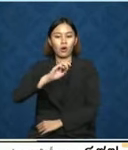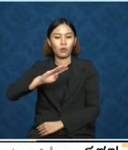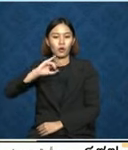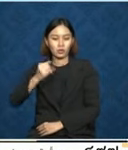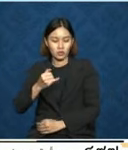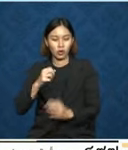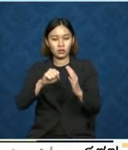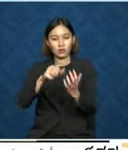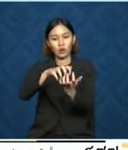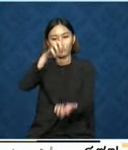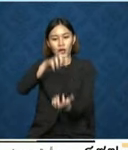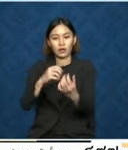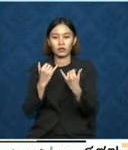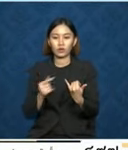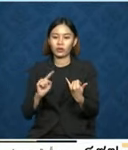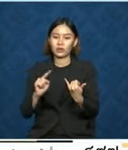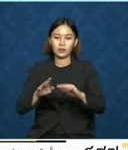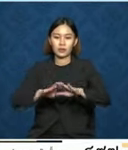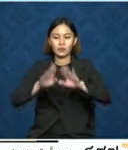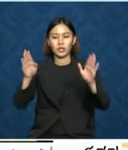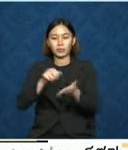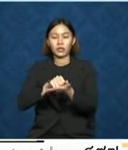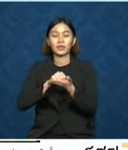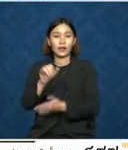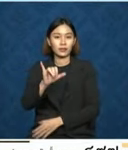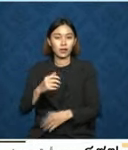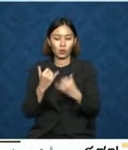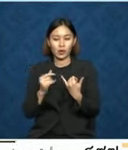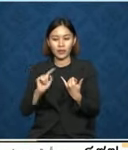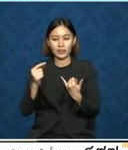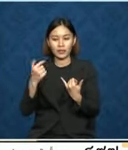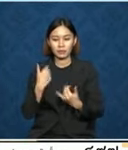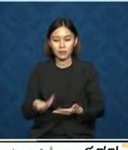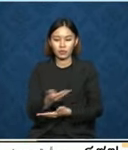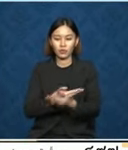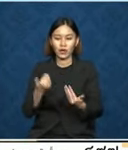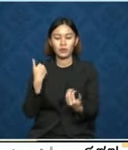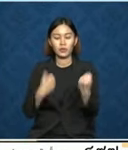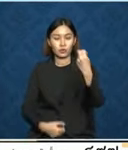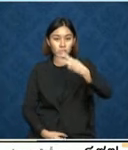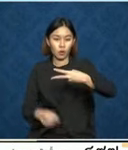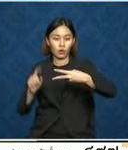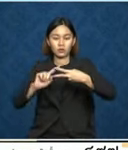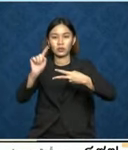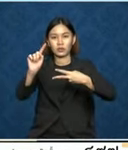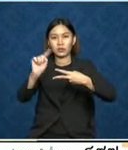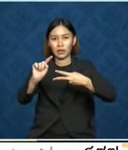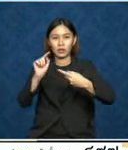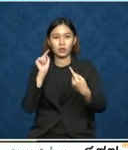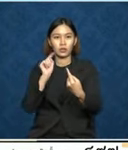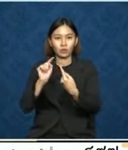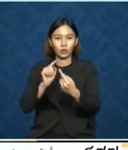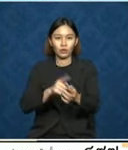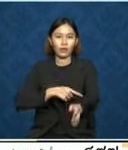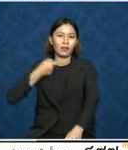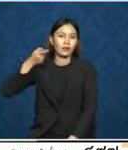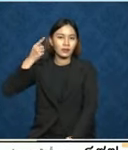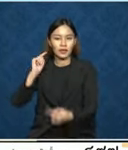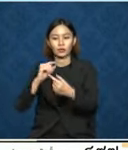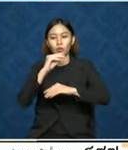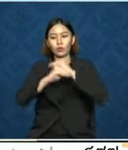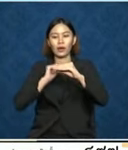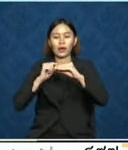จังหวัดสมุทรปราการที่ในปัจจุบันยังไม่เปิดใช้งานในวันนี้ดิฉันเตรียมเลือกมาหารืออยู่ 2ประเด็นค่ะโดยประเด็นแรกคือเรื่องของความล่าช้าในโครง